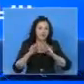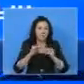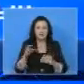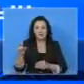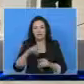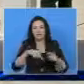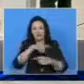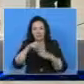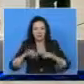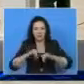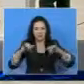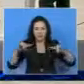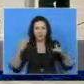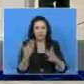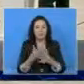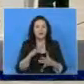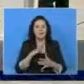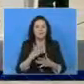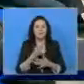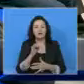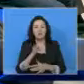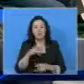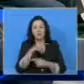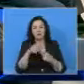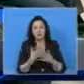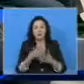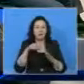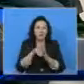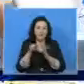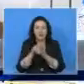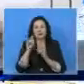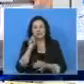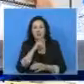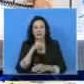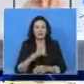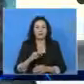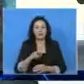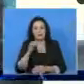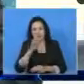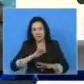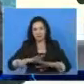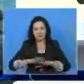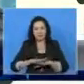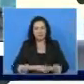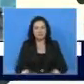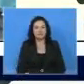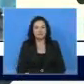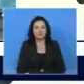предпринимательства развивается высокими темпами тем самым темирские бизнесмены вносят вклад в экономическое развитие родного края